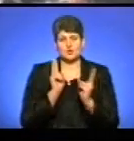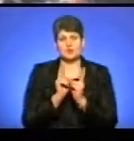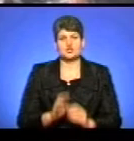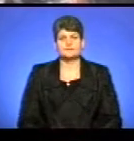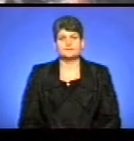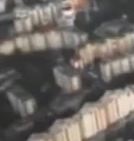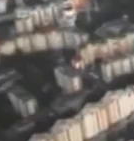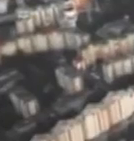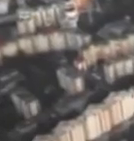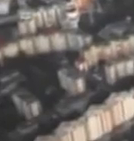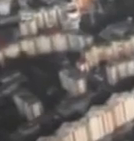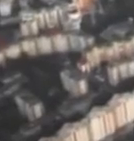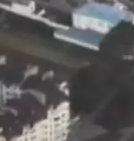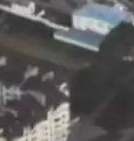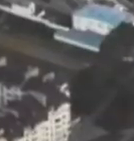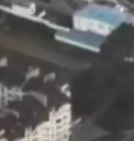Дякую.